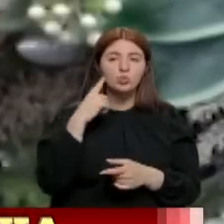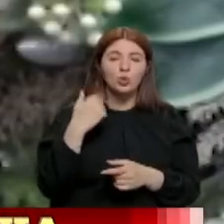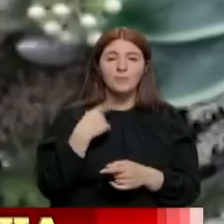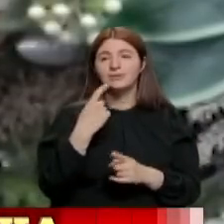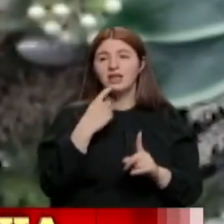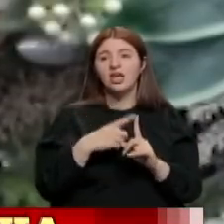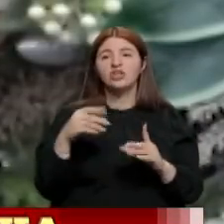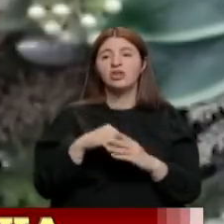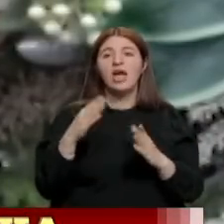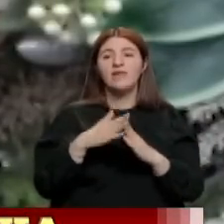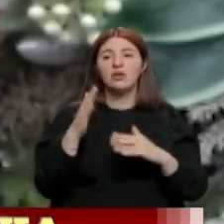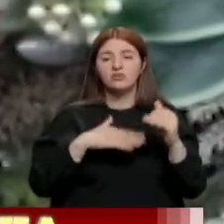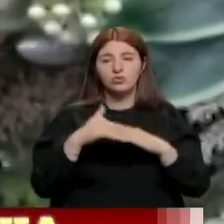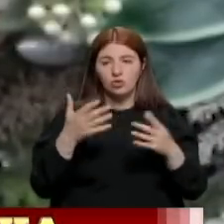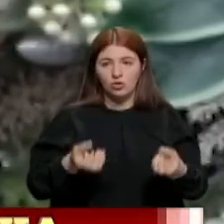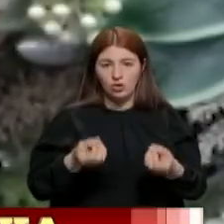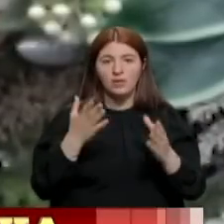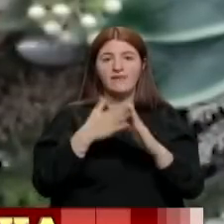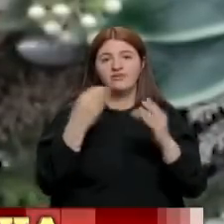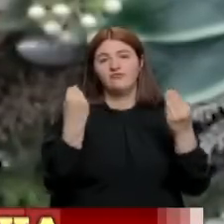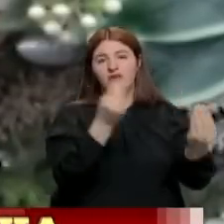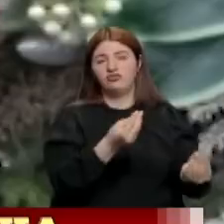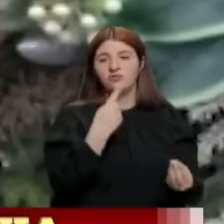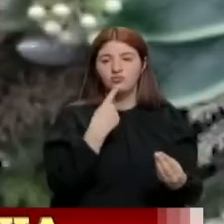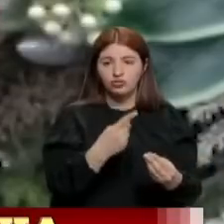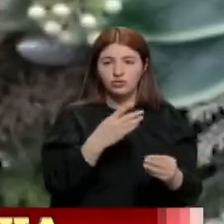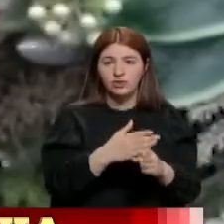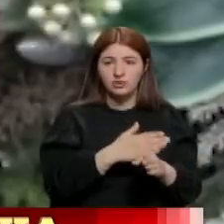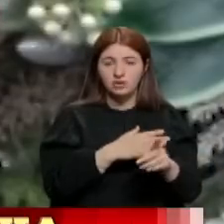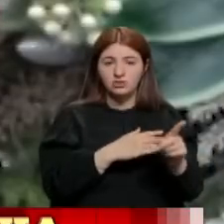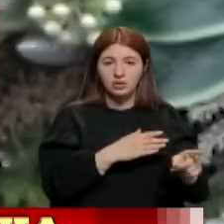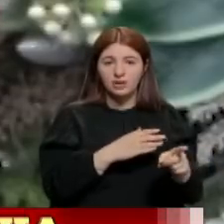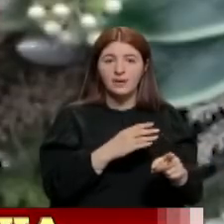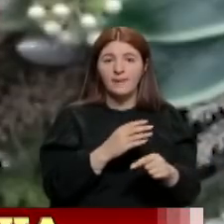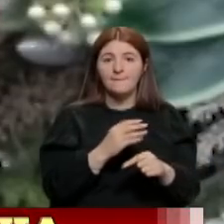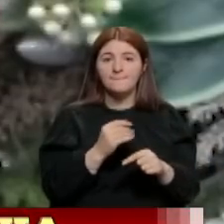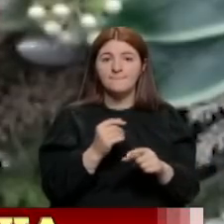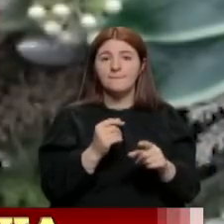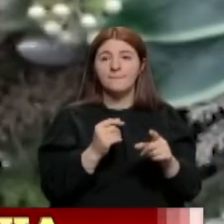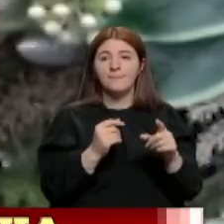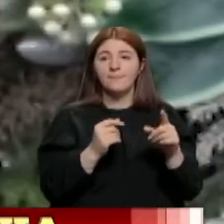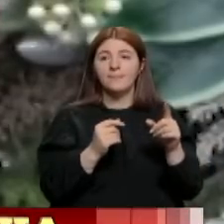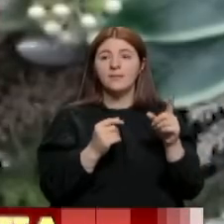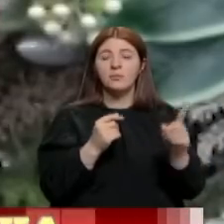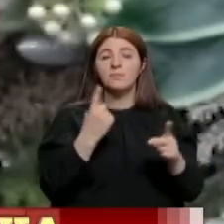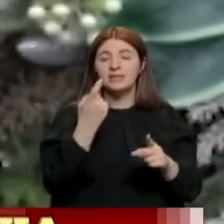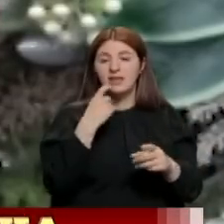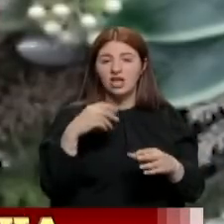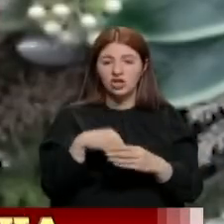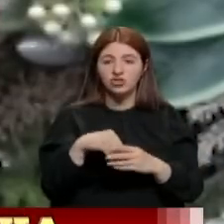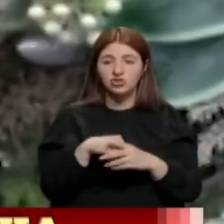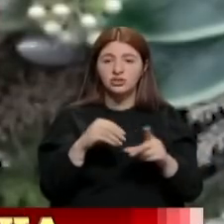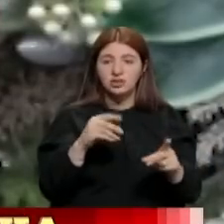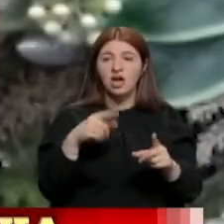Bir yıl içerisinde konutları üretip insanları içine sokacağız. Şimdi şöyle bir şey var. Bu bir yıl içerisinde